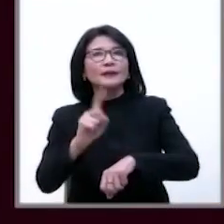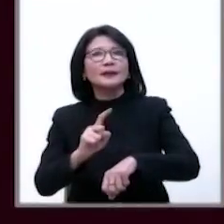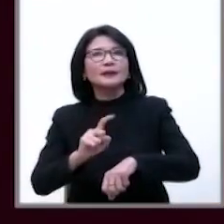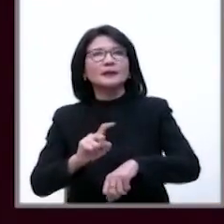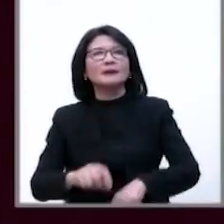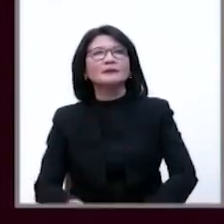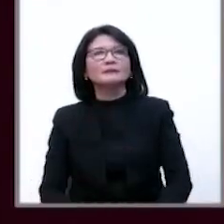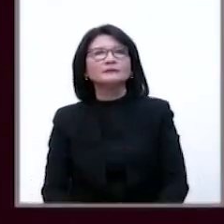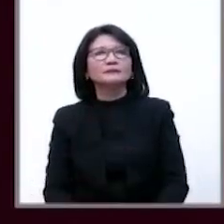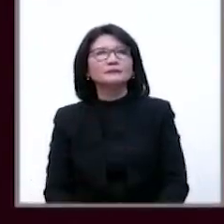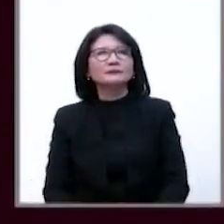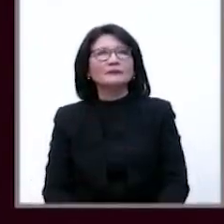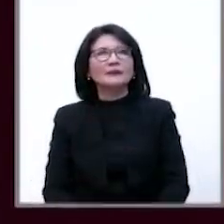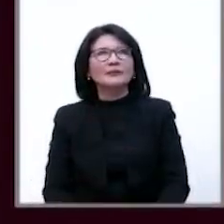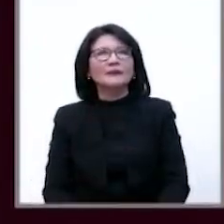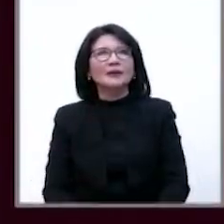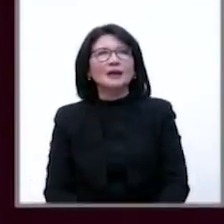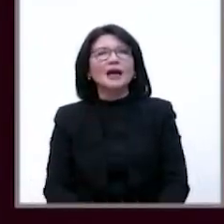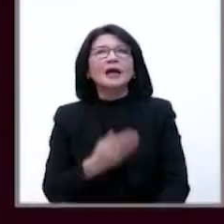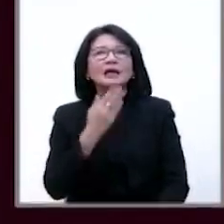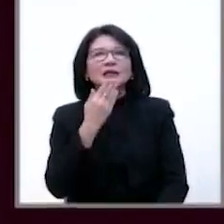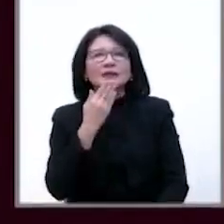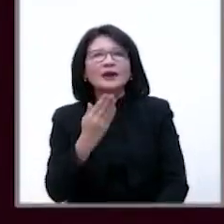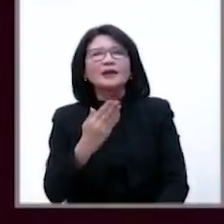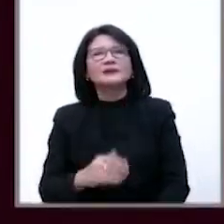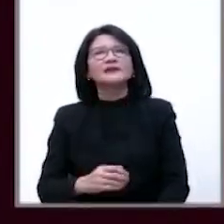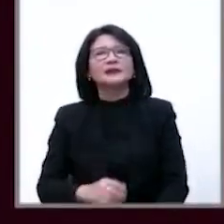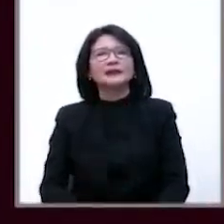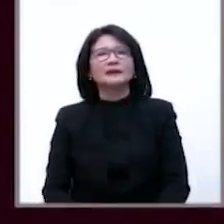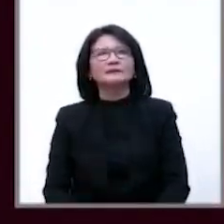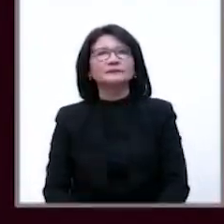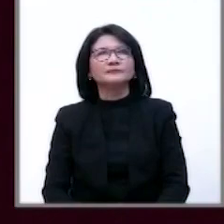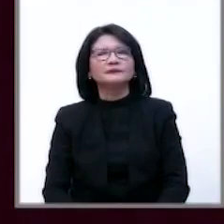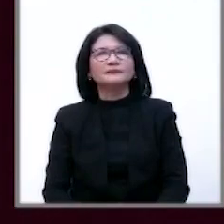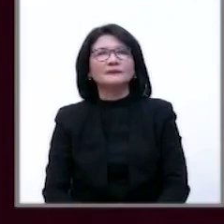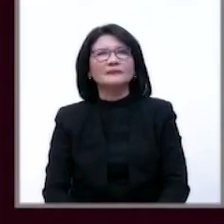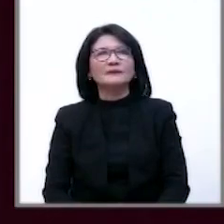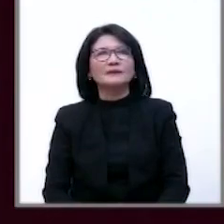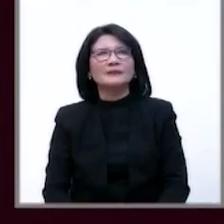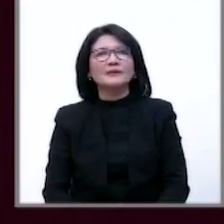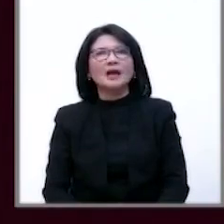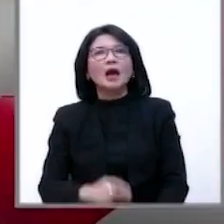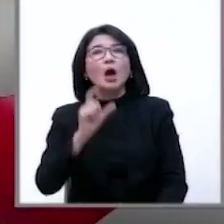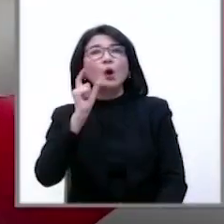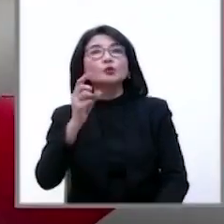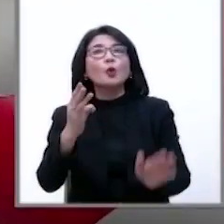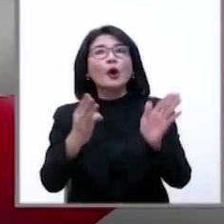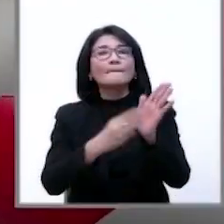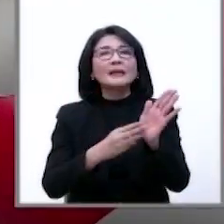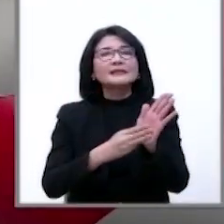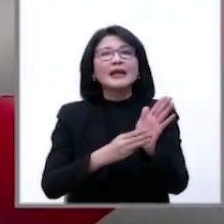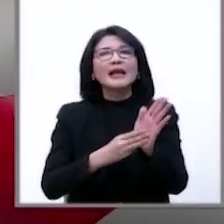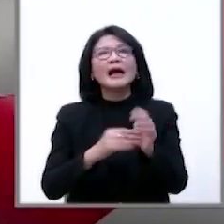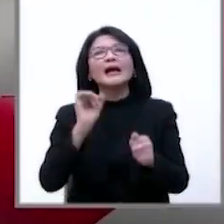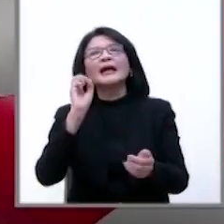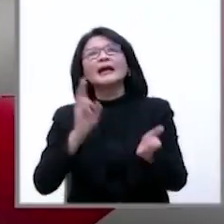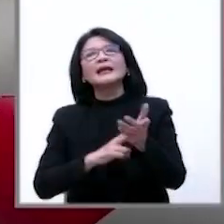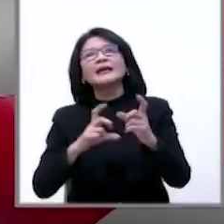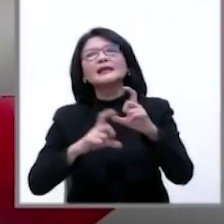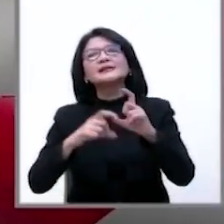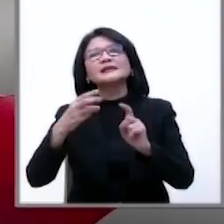saat Bapak berbicara silakan Terima kasih Prof Mahfud dan Gus maimin untuk masalah insentif